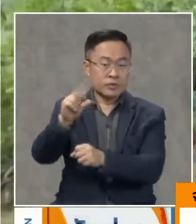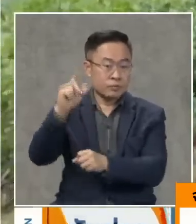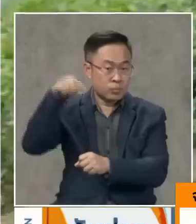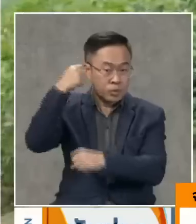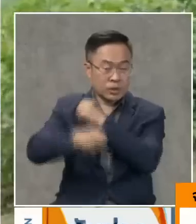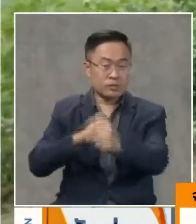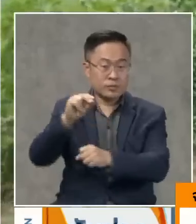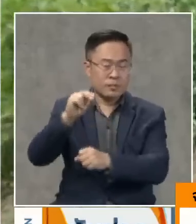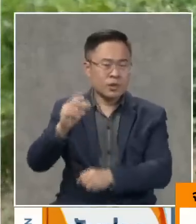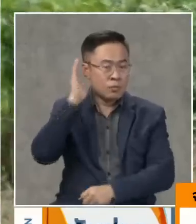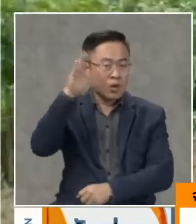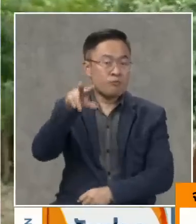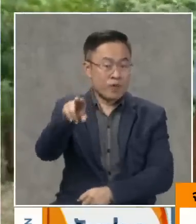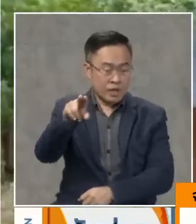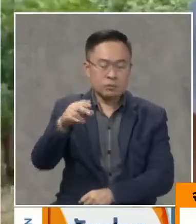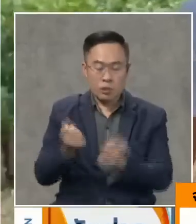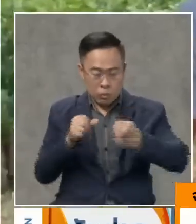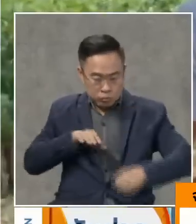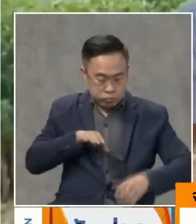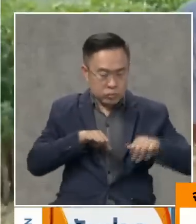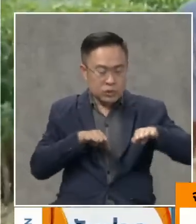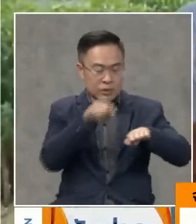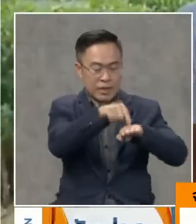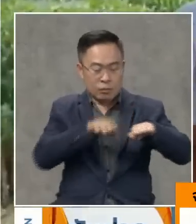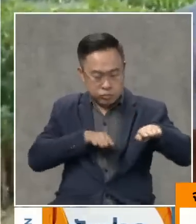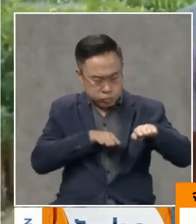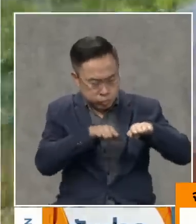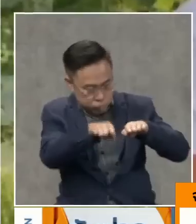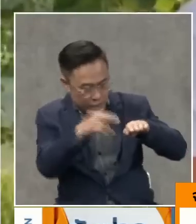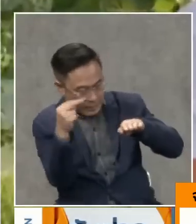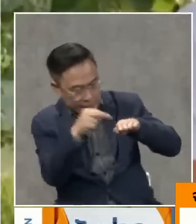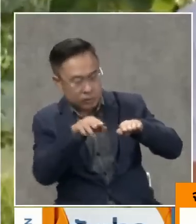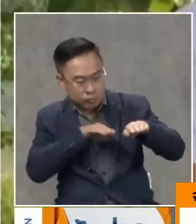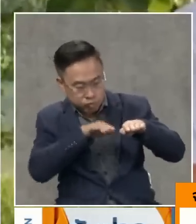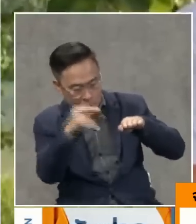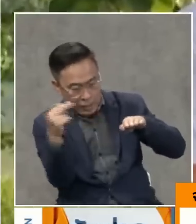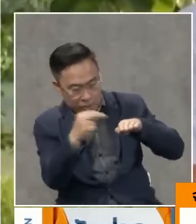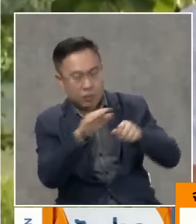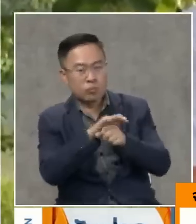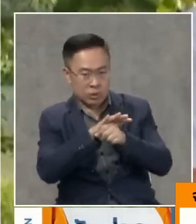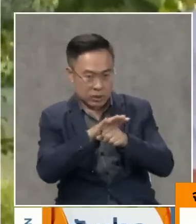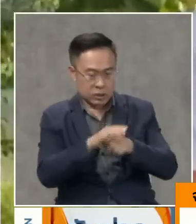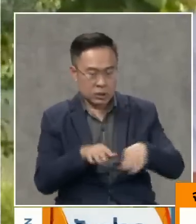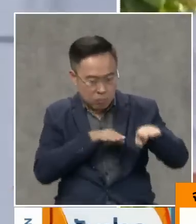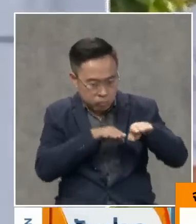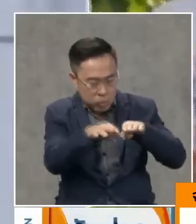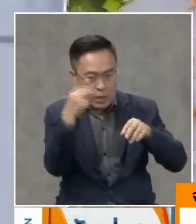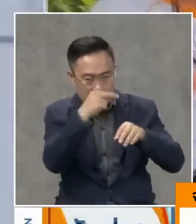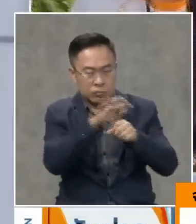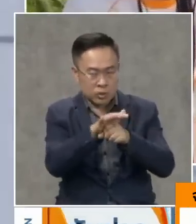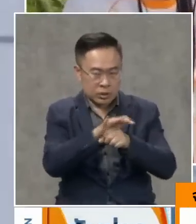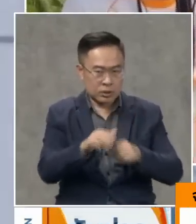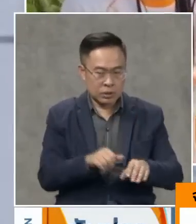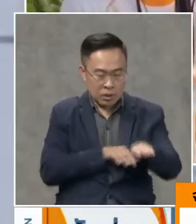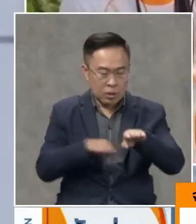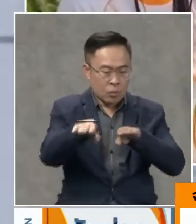ทั้งหมดเป็นชาวอำเภอหนองแคจังหวัดสระบุรีนะคะเล่าให้ผู้สื่อข่าวของเราฟังค่ะบอกว่าเมื่อช่วงกลางดึกของวันที่23กุมภาพันธ์ที่ผ่านม